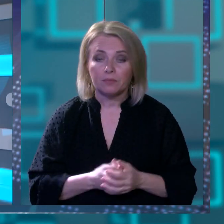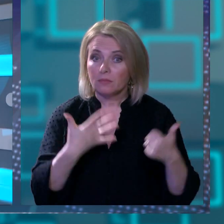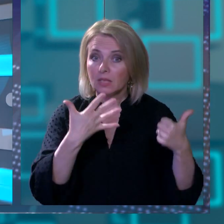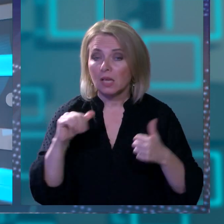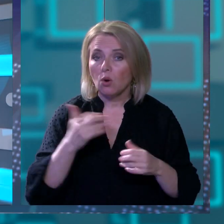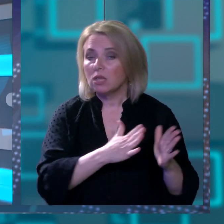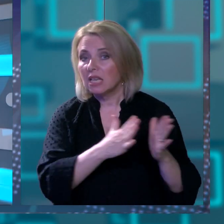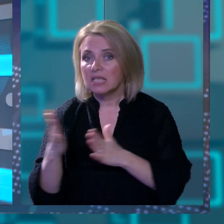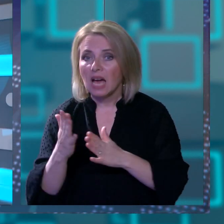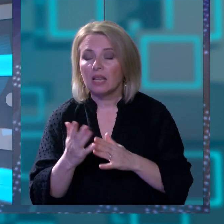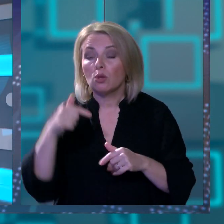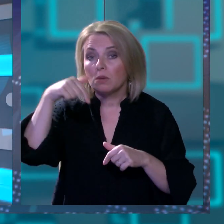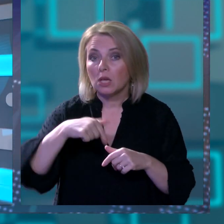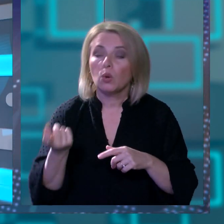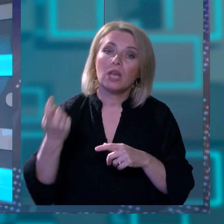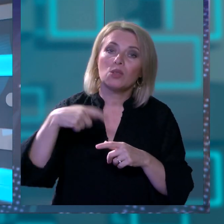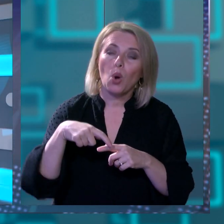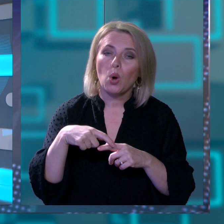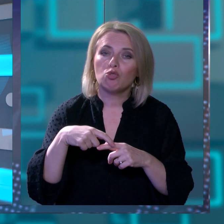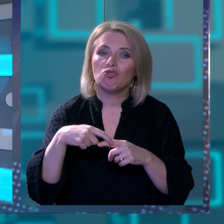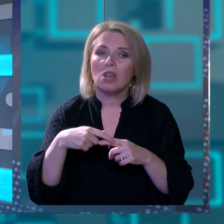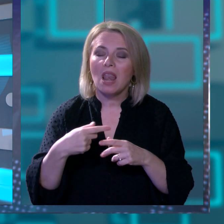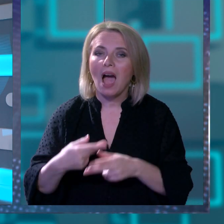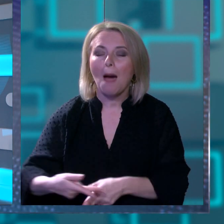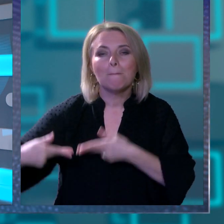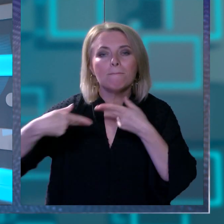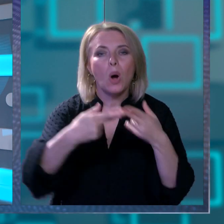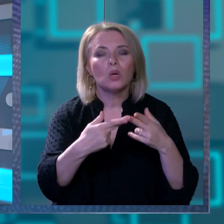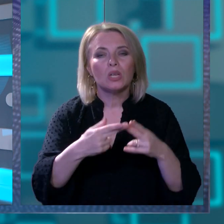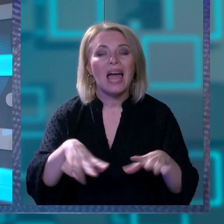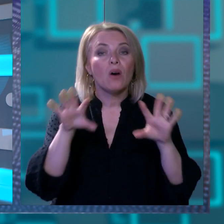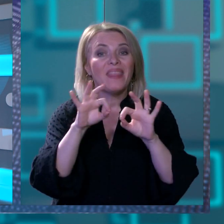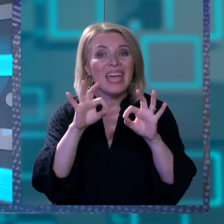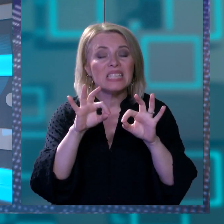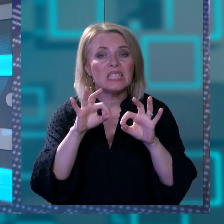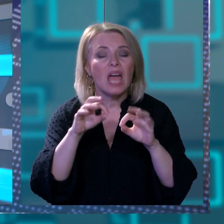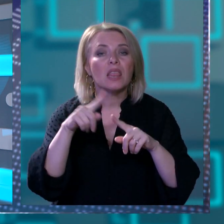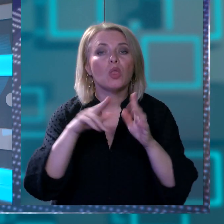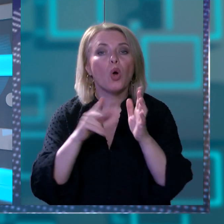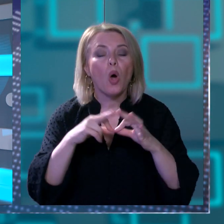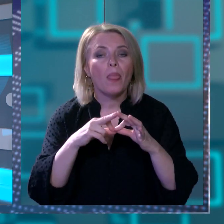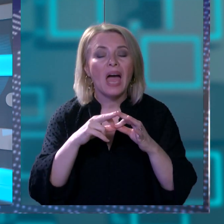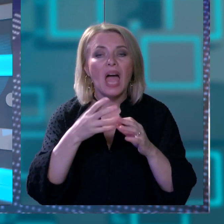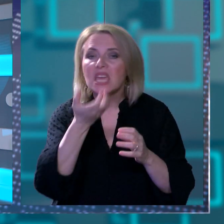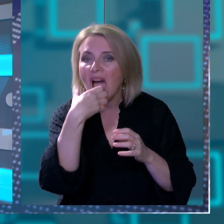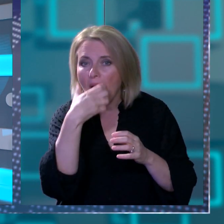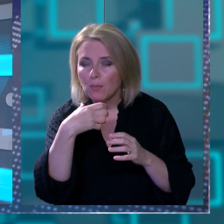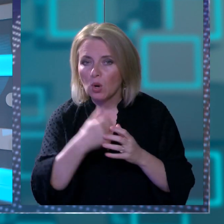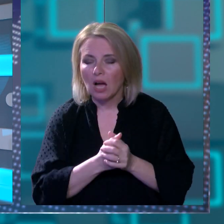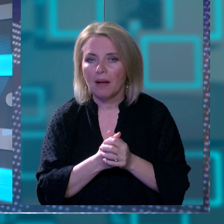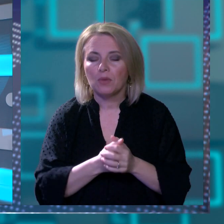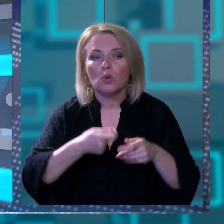Šestu godinu zaredom na krajnji jug stigla pošiljka od 10 tona jabuka. Riječ je o donaciji Vukovarsko-srijemske županije. Jabuke su otišle u